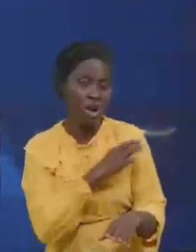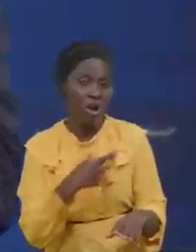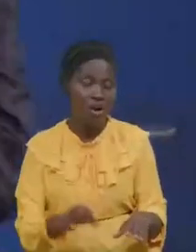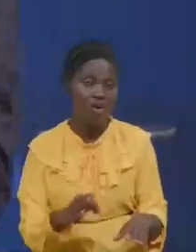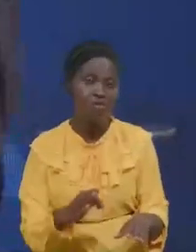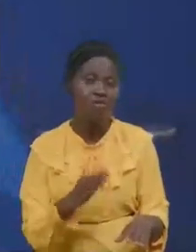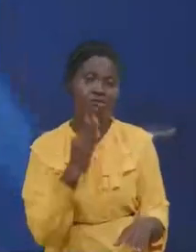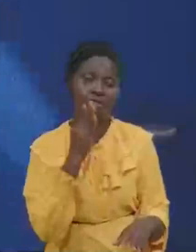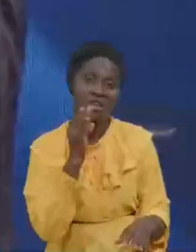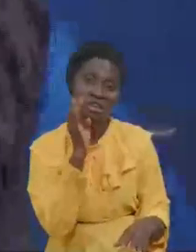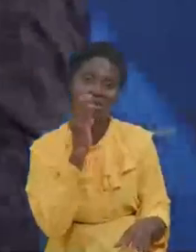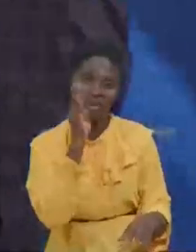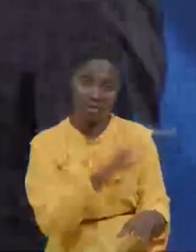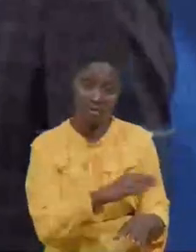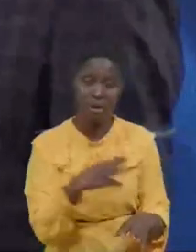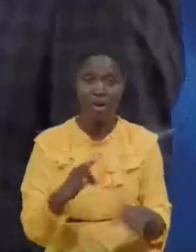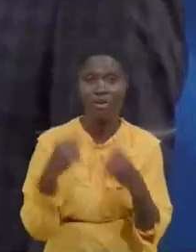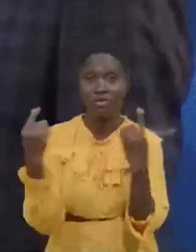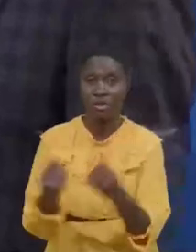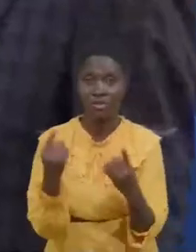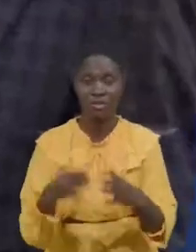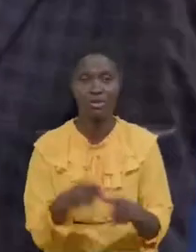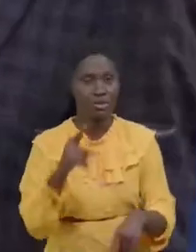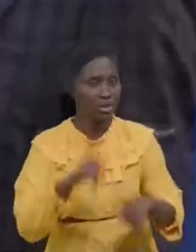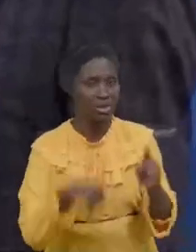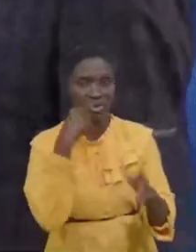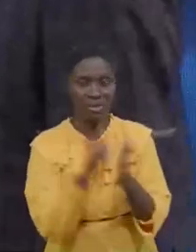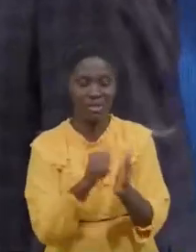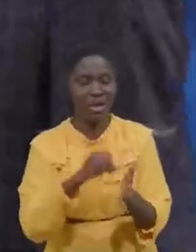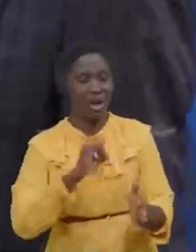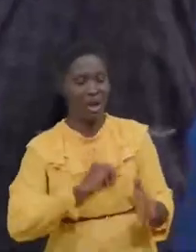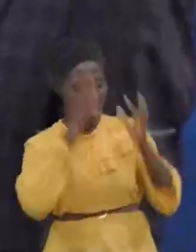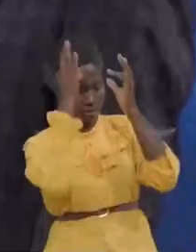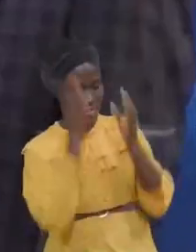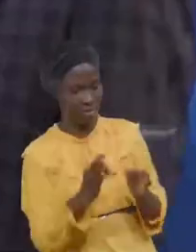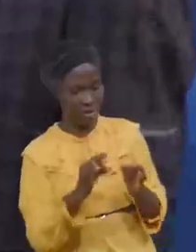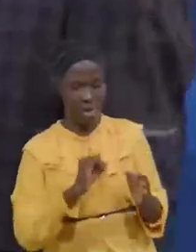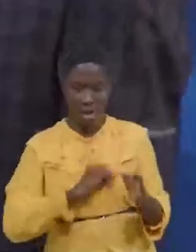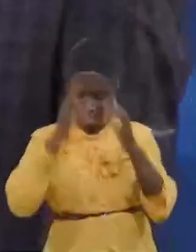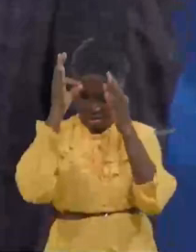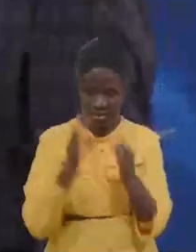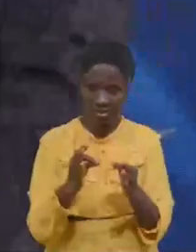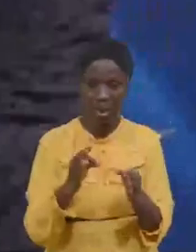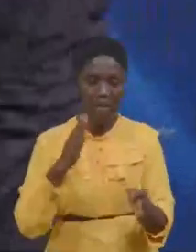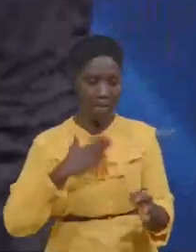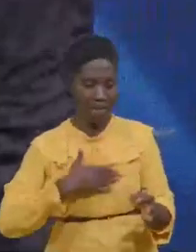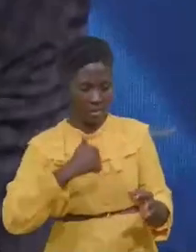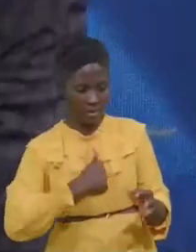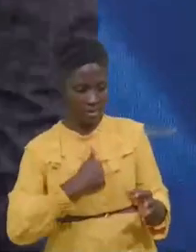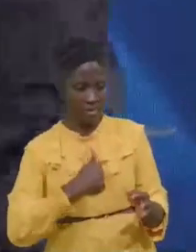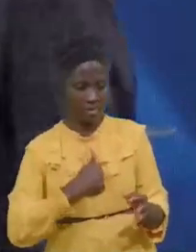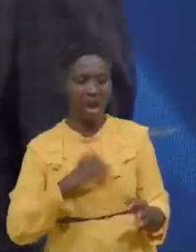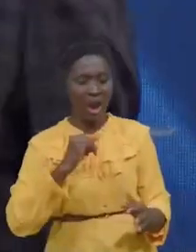de péché, tu ne peux pas dire que je prends l'engagement, je fais le vœu, je décide de